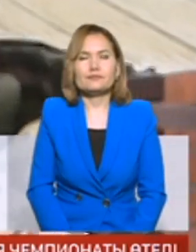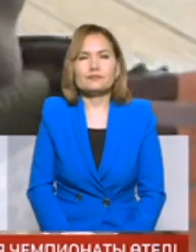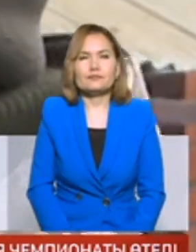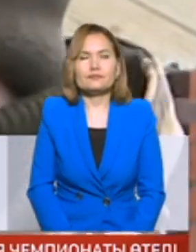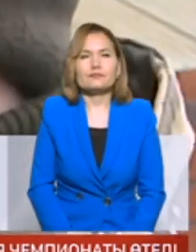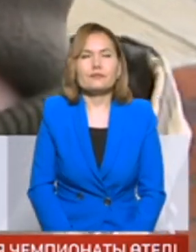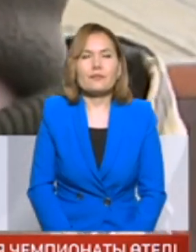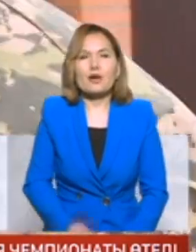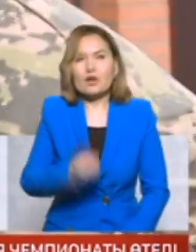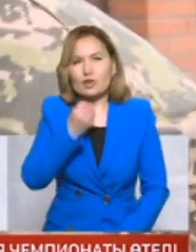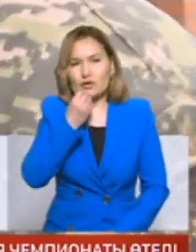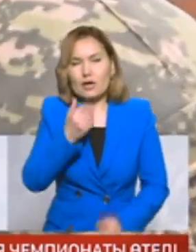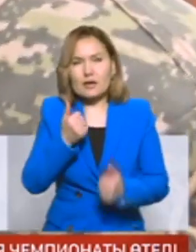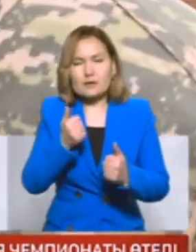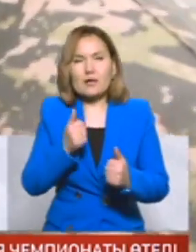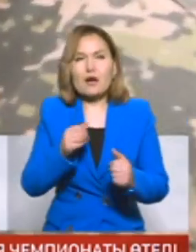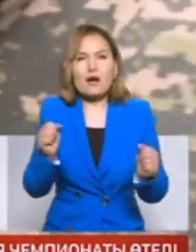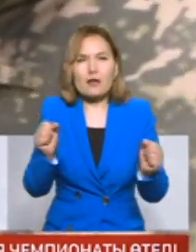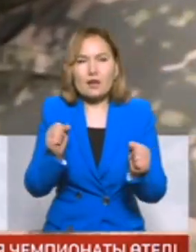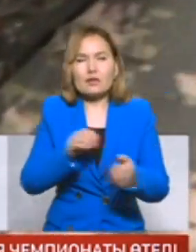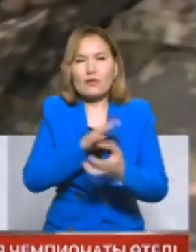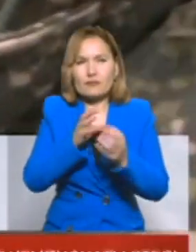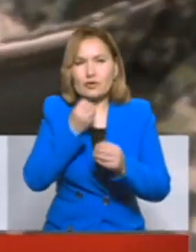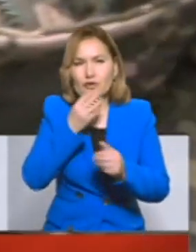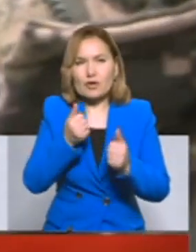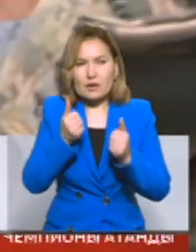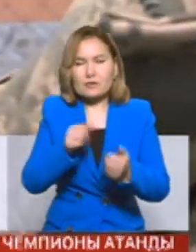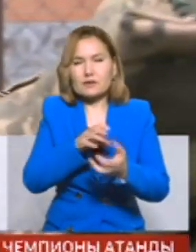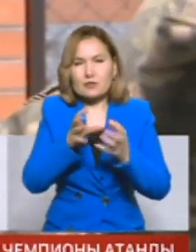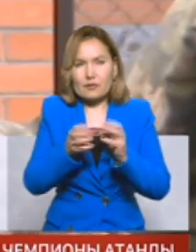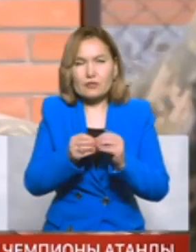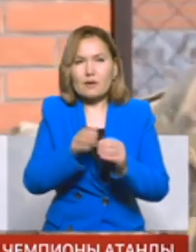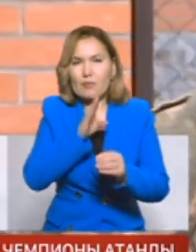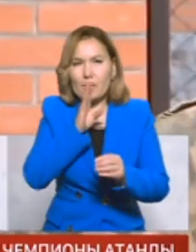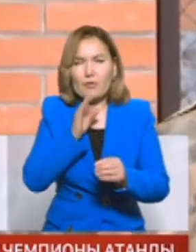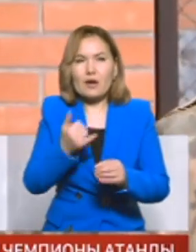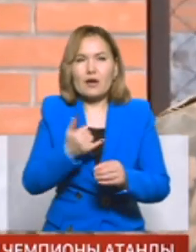Жақсы. Салқын, сәл бәл. Жақсы ма бәрі? Иә, иә.